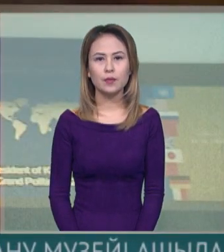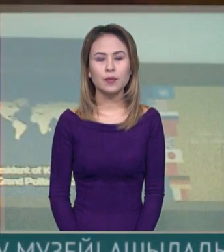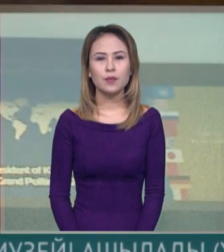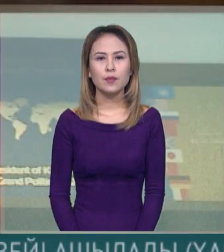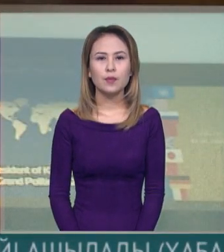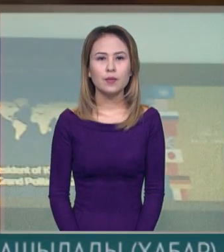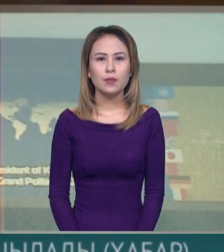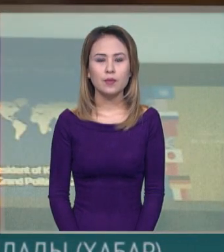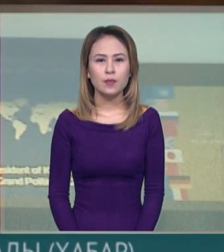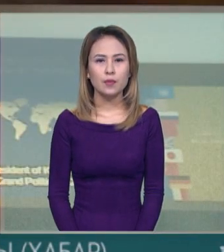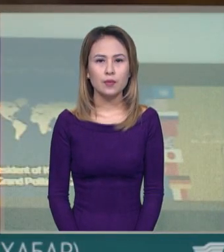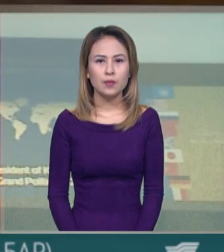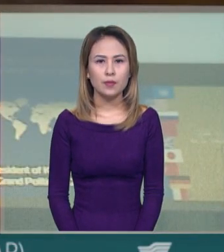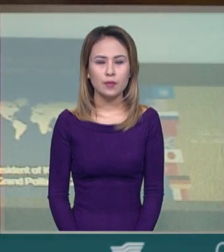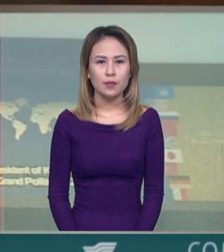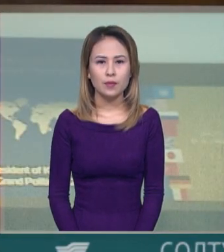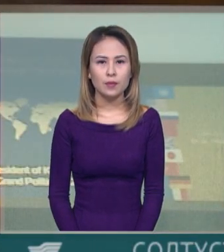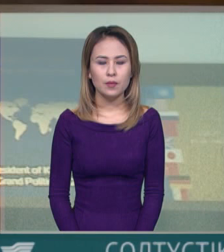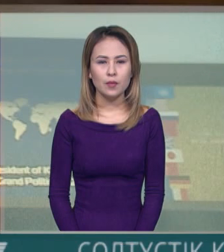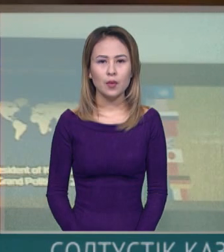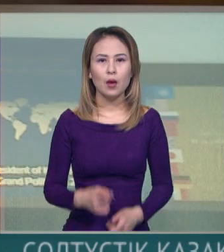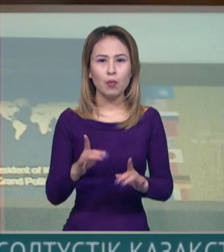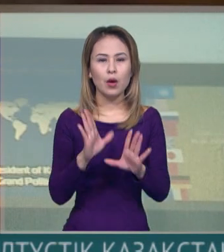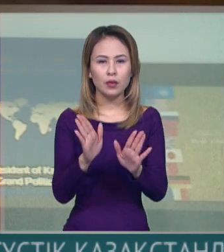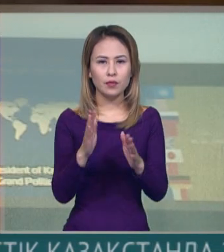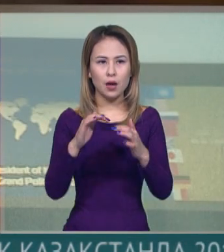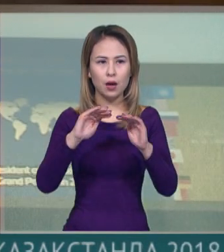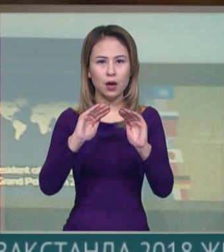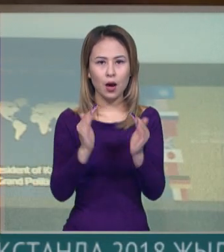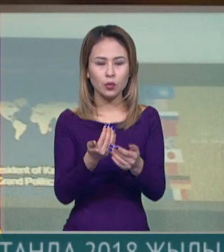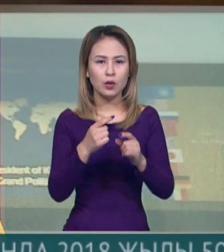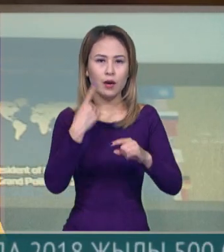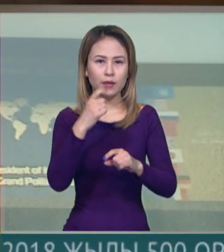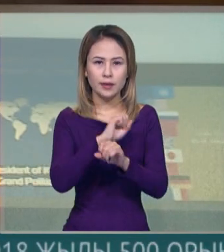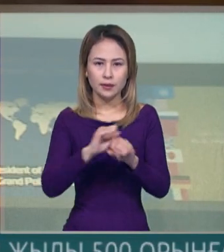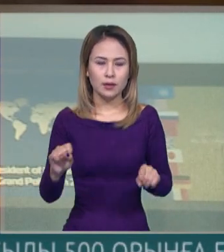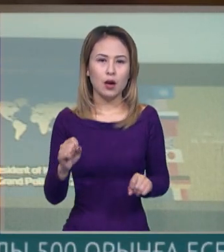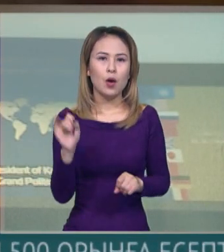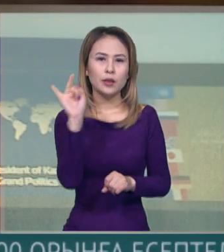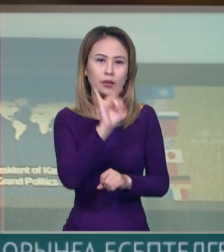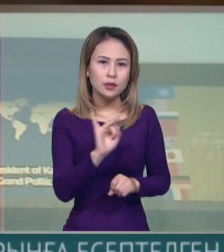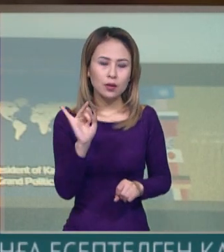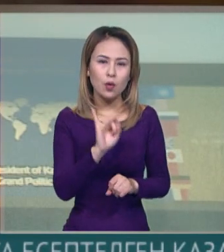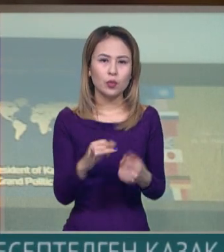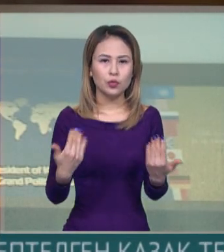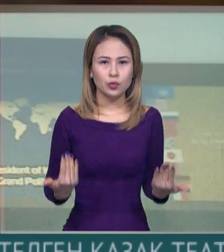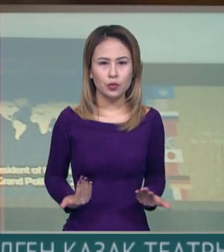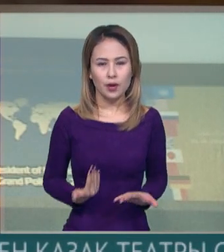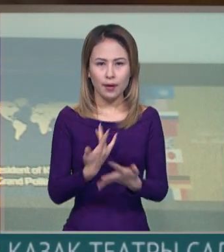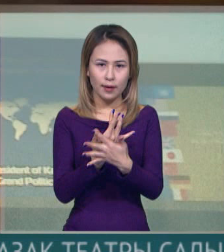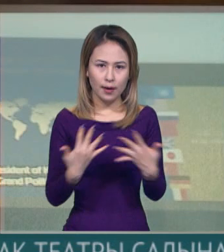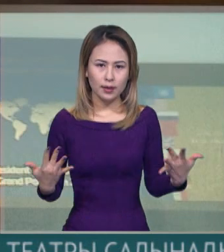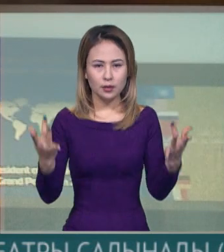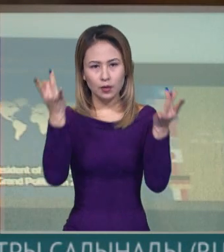Бұл тек қана қысқаша хронология деп айтуға болмайды. Бұның ішінде тарихи да, әлеуметтік те, этникалық